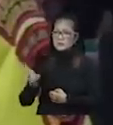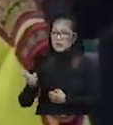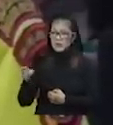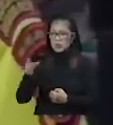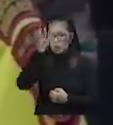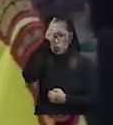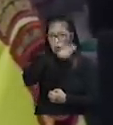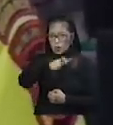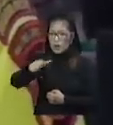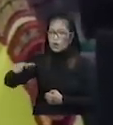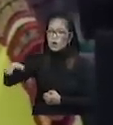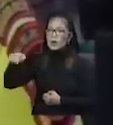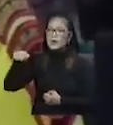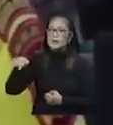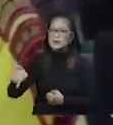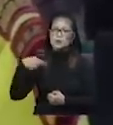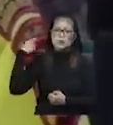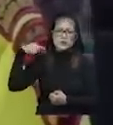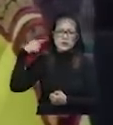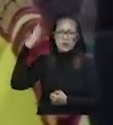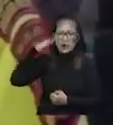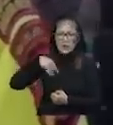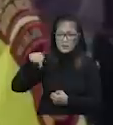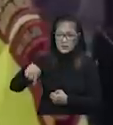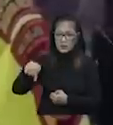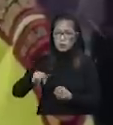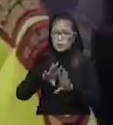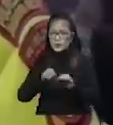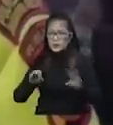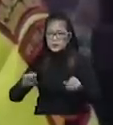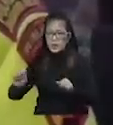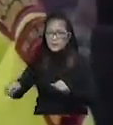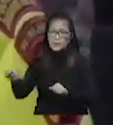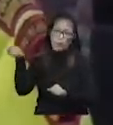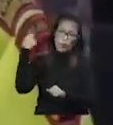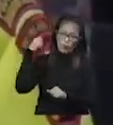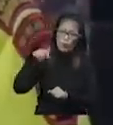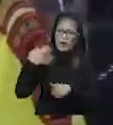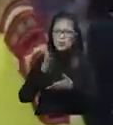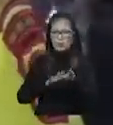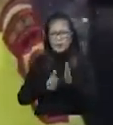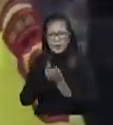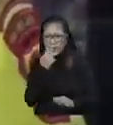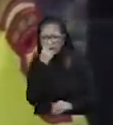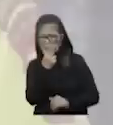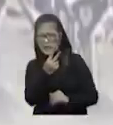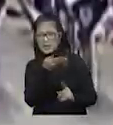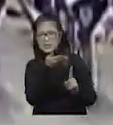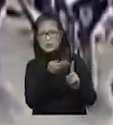orang-orang yang kesehariannya pernah melihat dan mengaku bahwa yang bersangkutan adalah